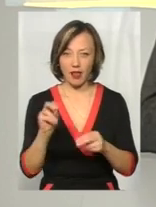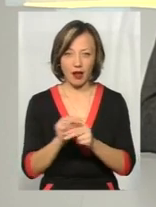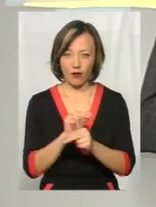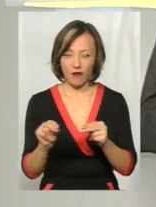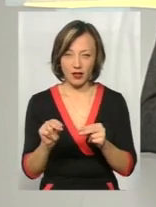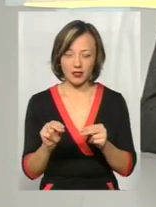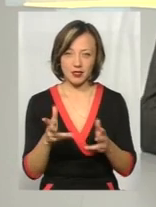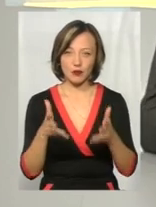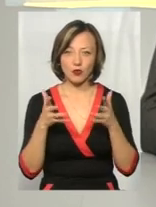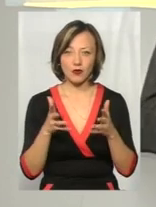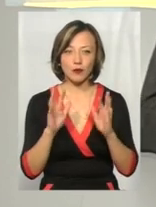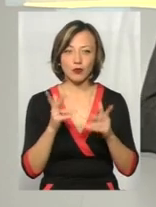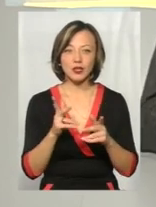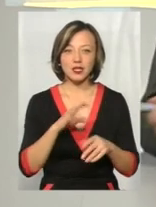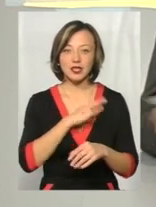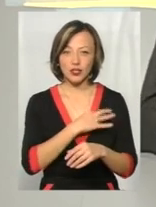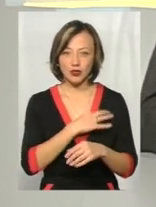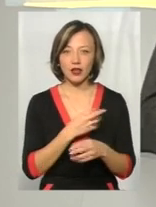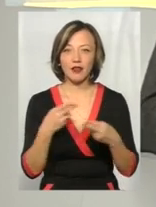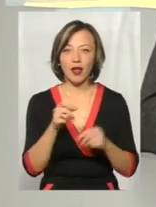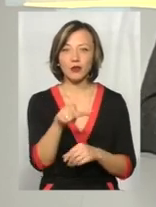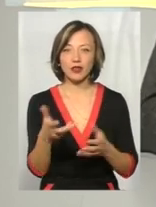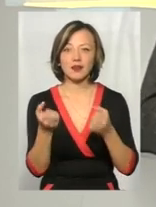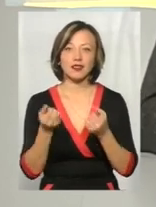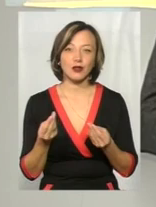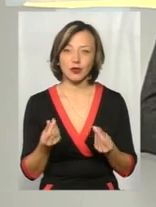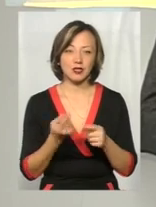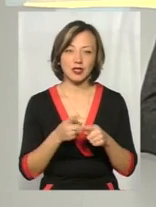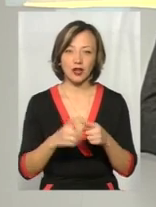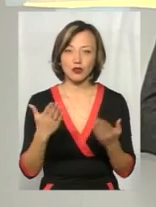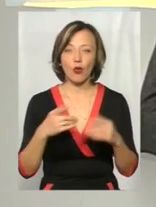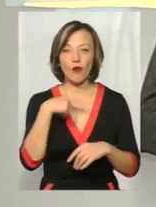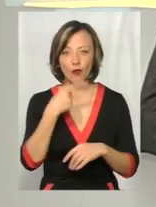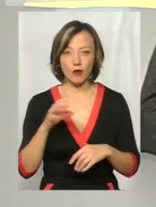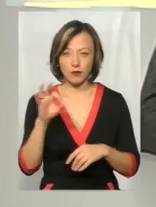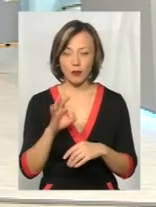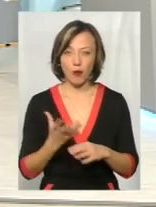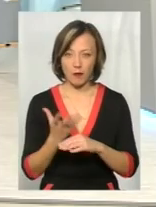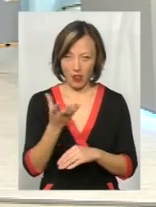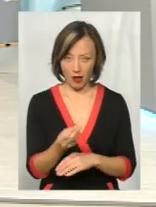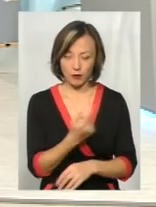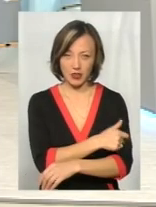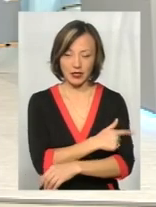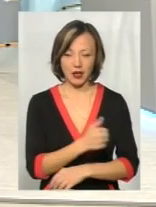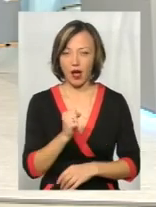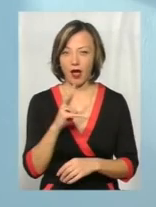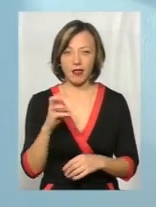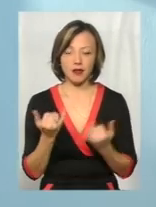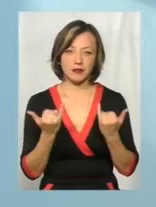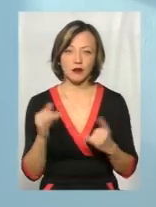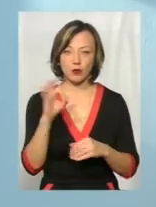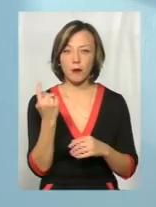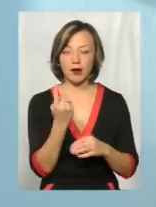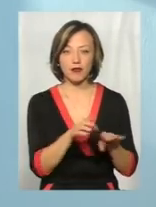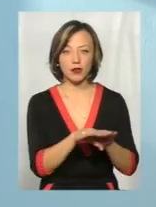тоді? І з'ясовувати, як бути слідчими, і з'ясовувати, де людина взяла гроші? Це якщо ми говоримо вже за платну медицину, а не зараз про